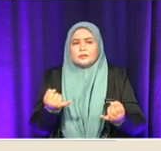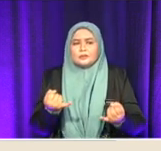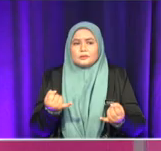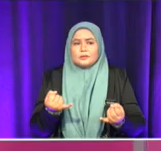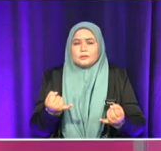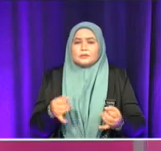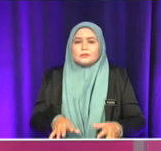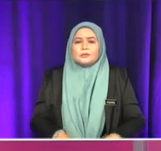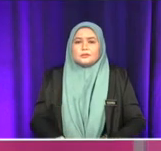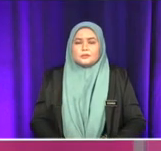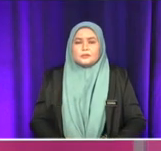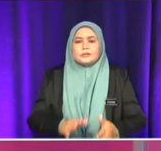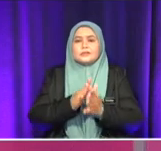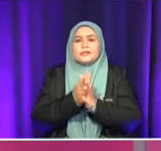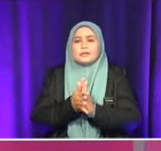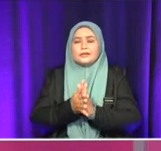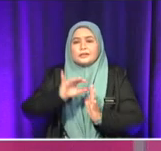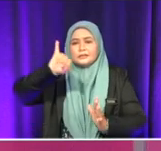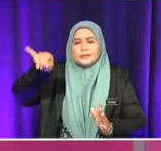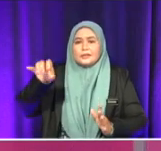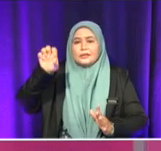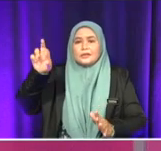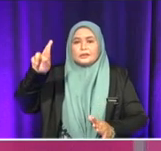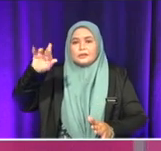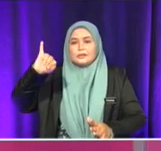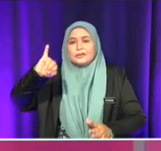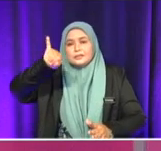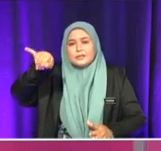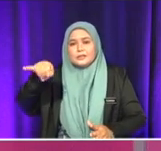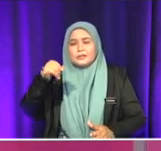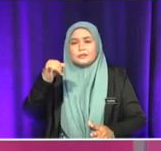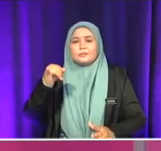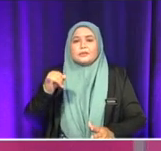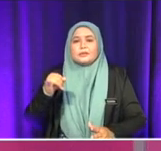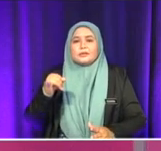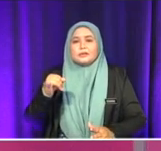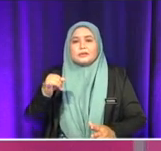akronim kita ringkaskan dia jadi Jerry oke j itu adalah